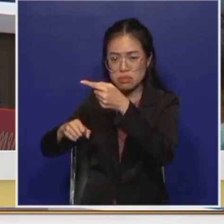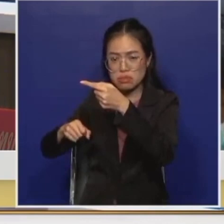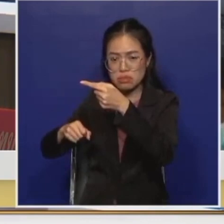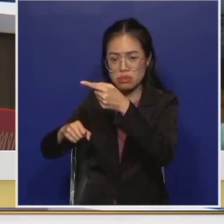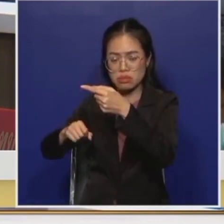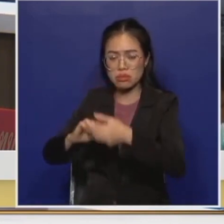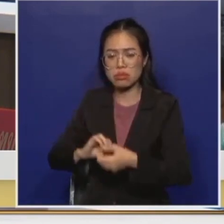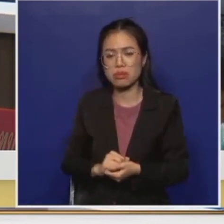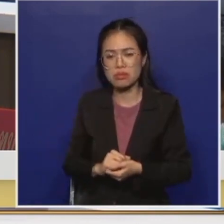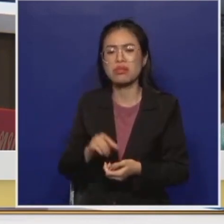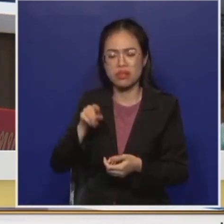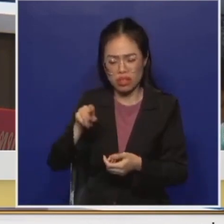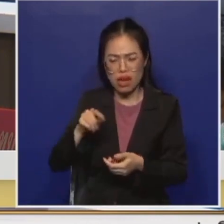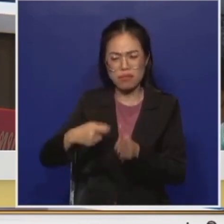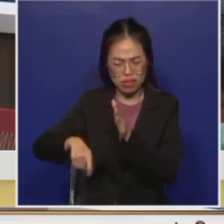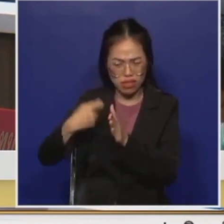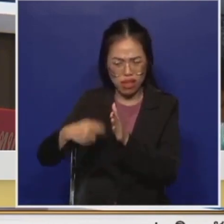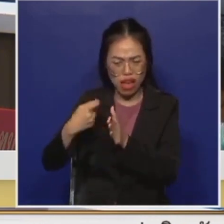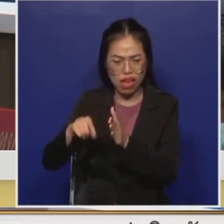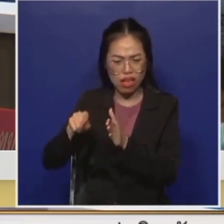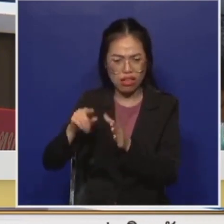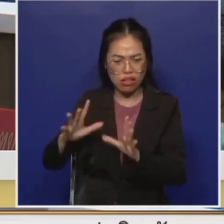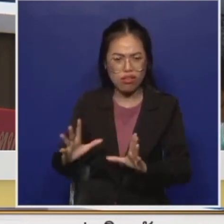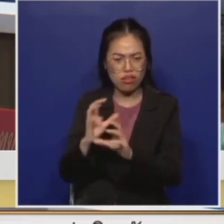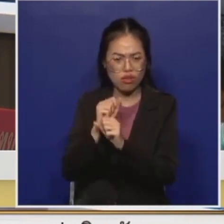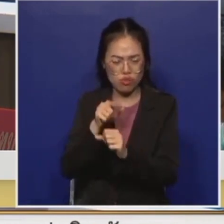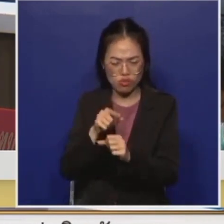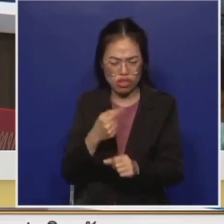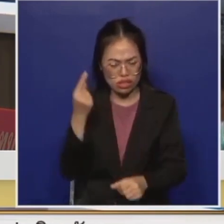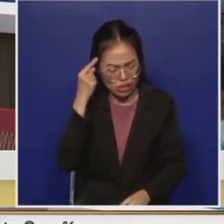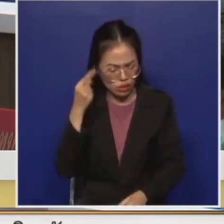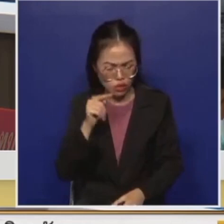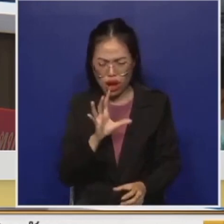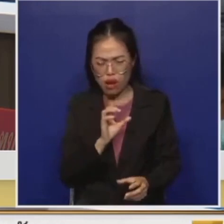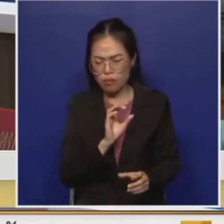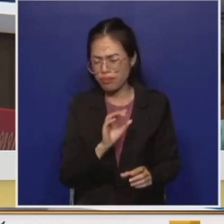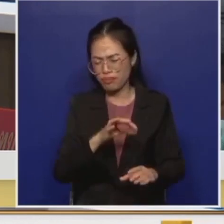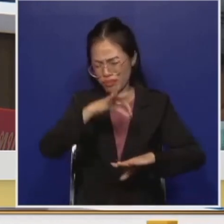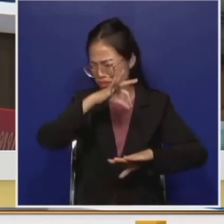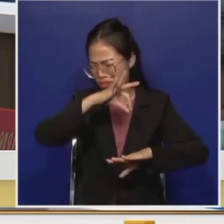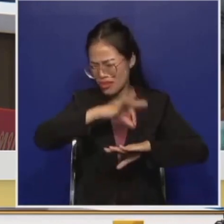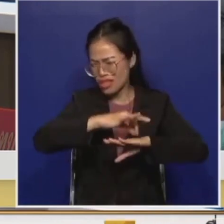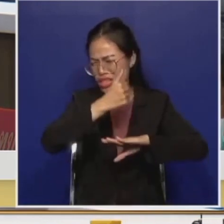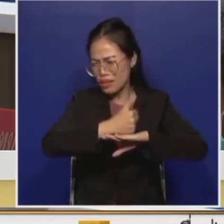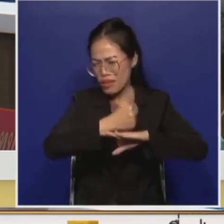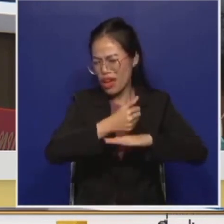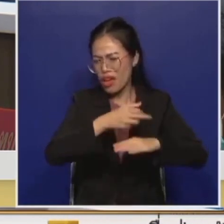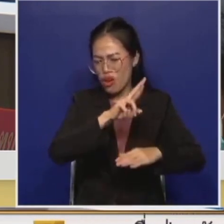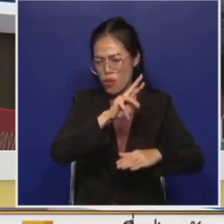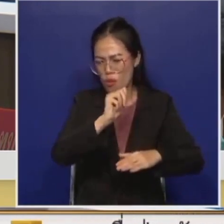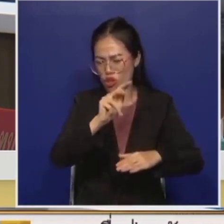แค่นี้เองก็เป็นเหตุ เป็นผลที่ไม่สมควรอย่ยิ่งครัที่จะตำลงตำแหน่งรฐมตรีต่ไป